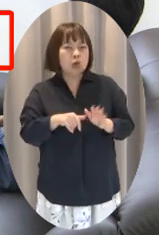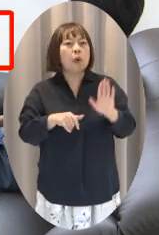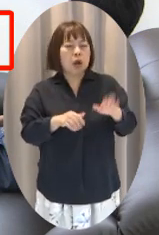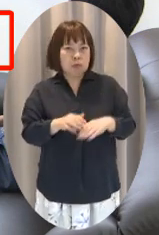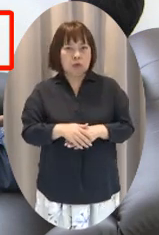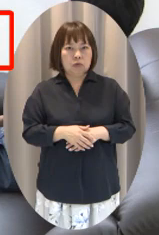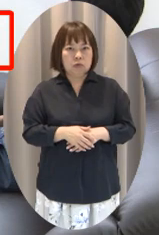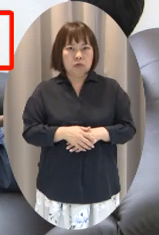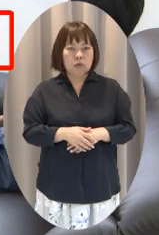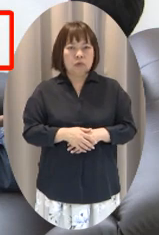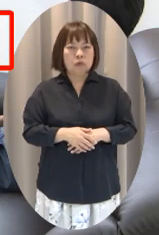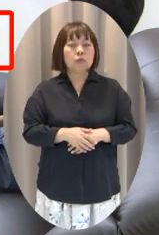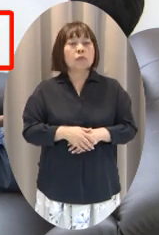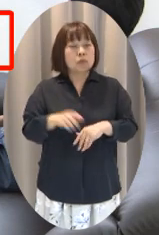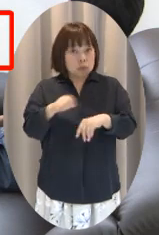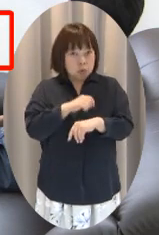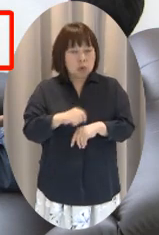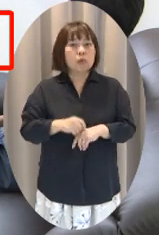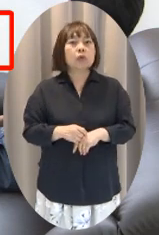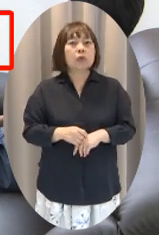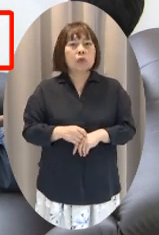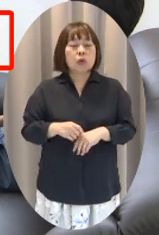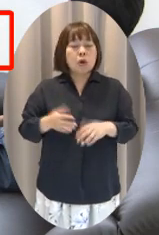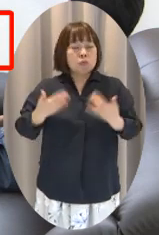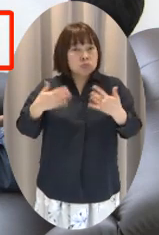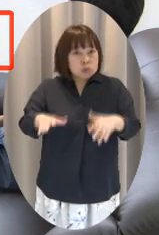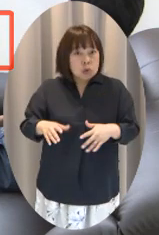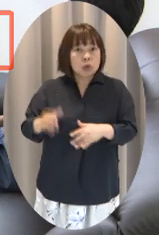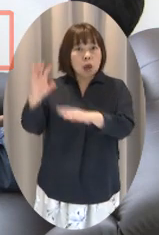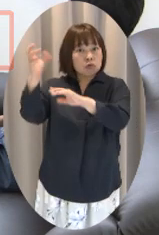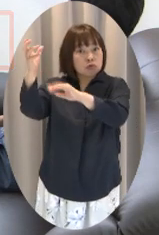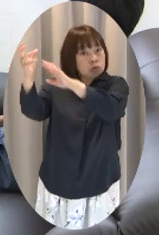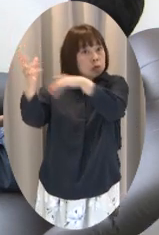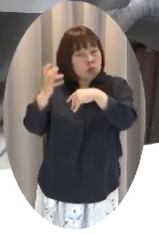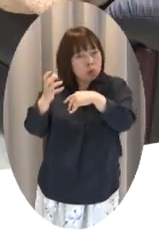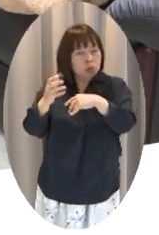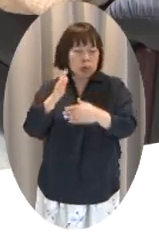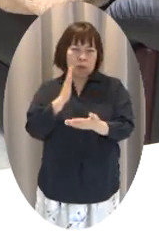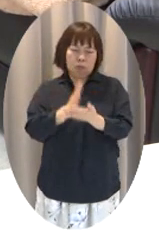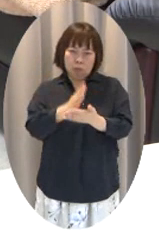にあり、何より不要な救急車の要請は避けましょう。